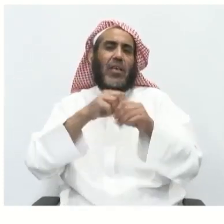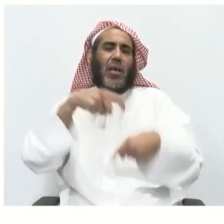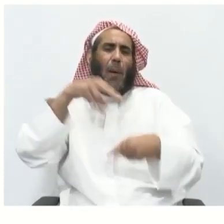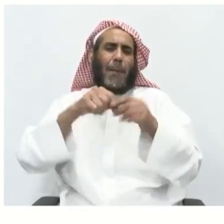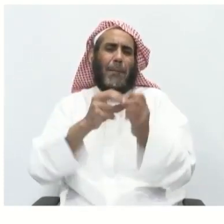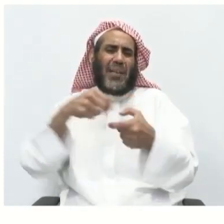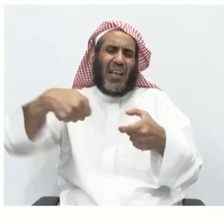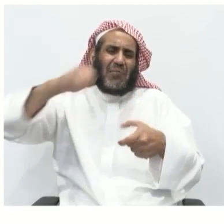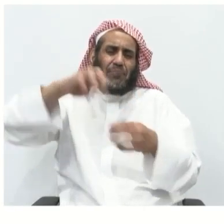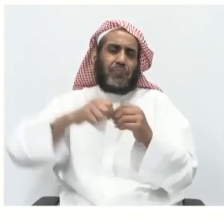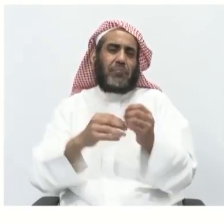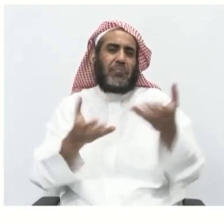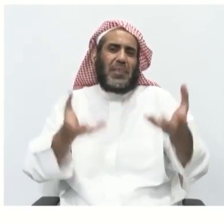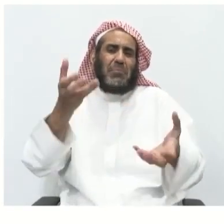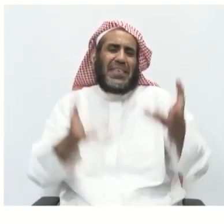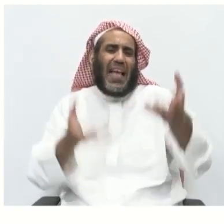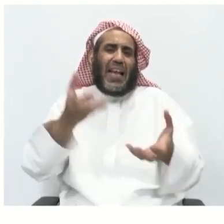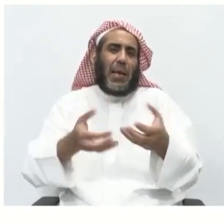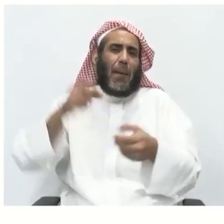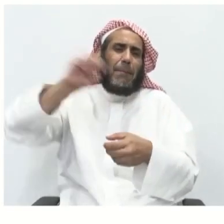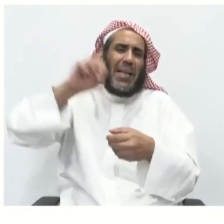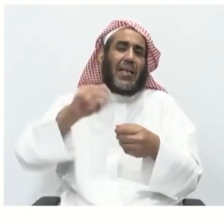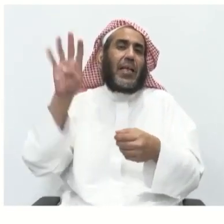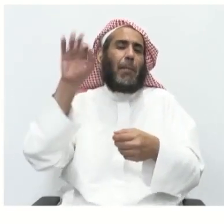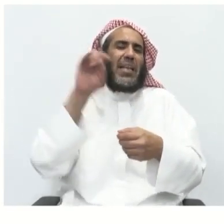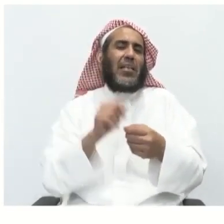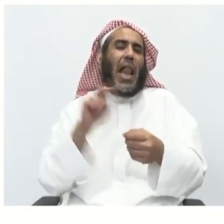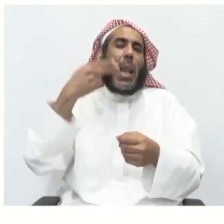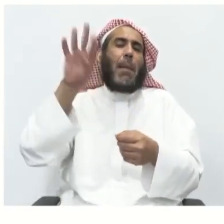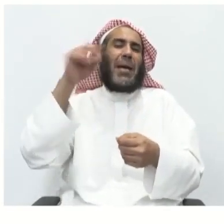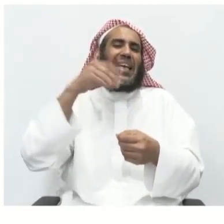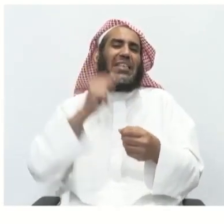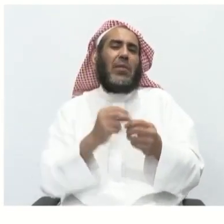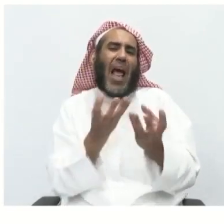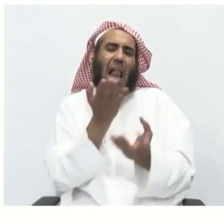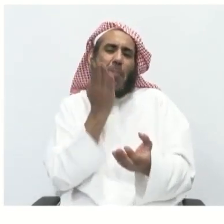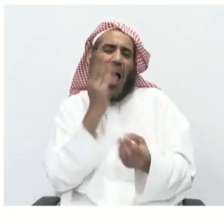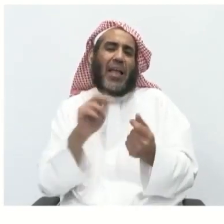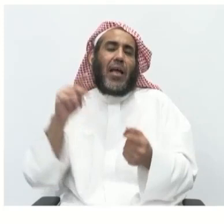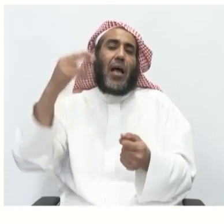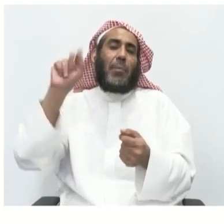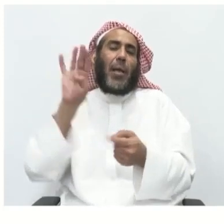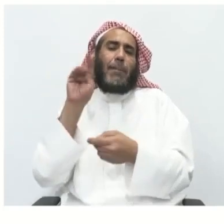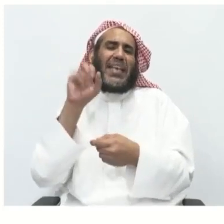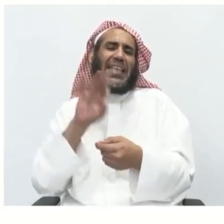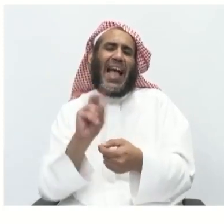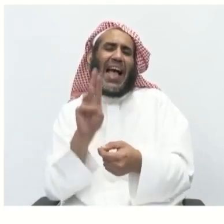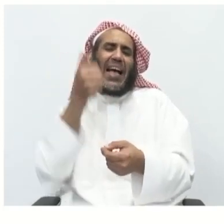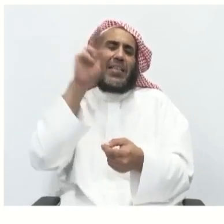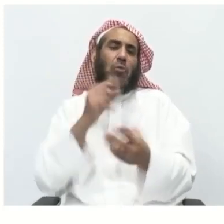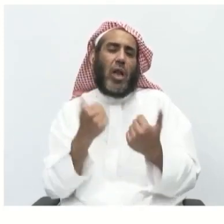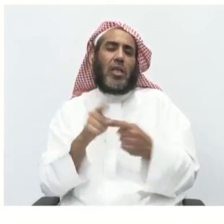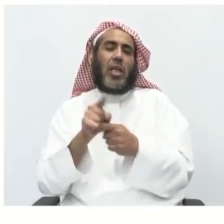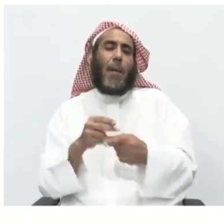البوتقه ميزان ملح كبريتات المغنيسيوم المائي كبريتات المغنيسيوم المائي